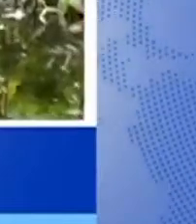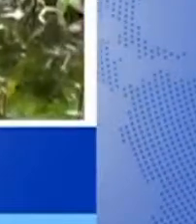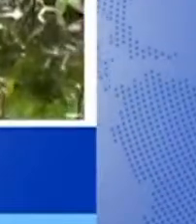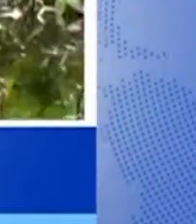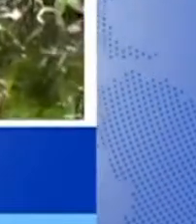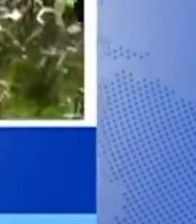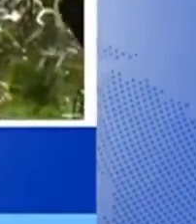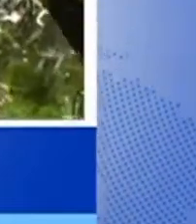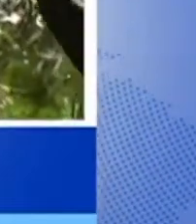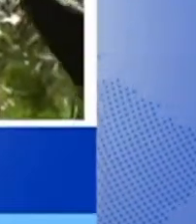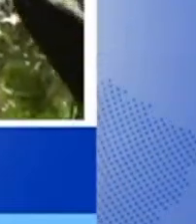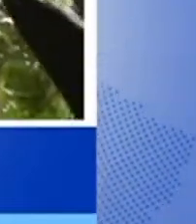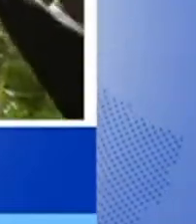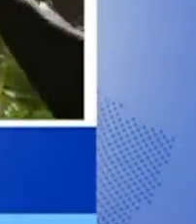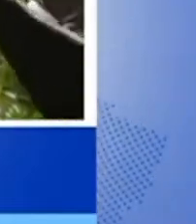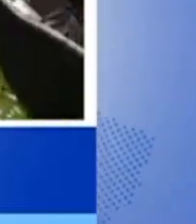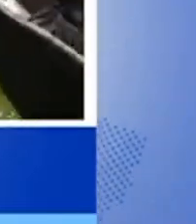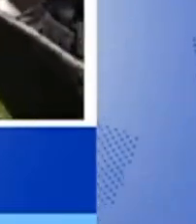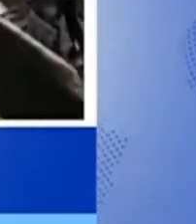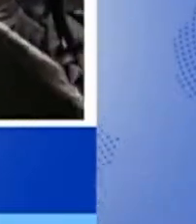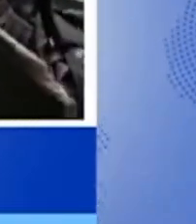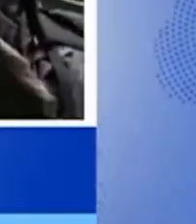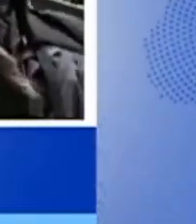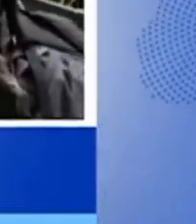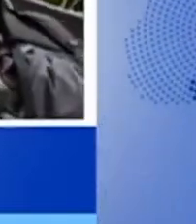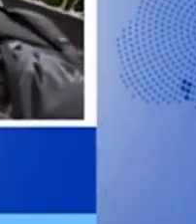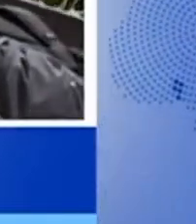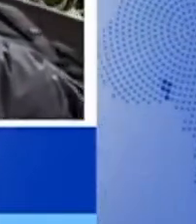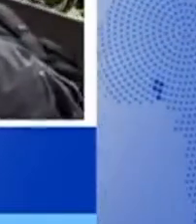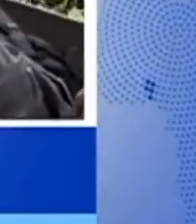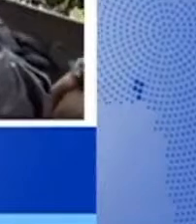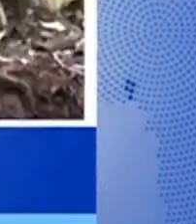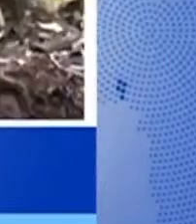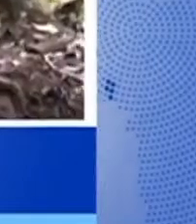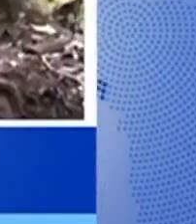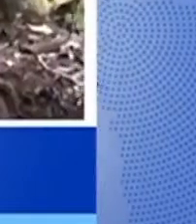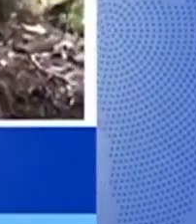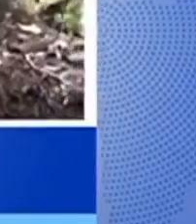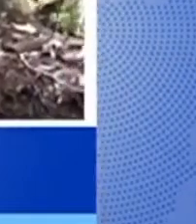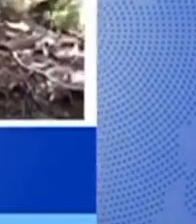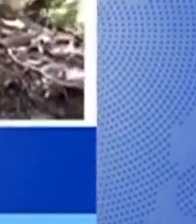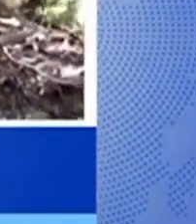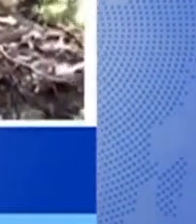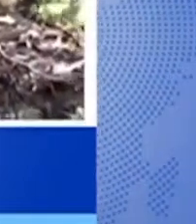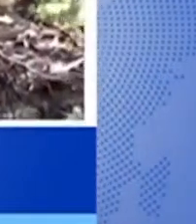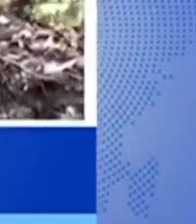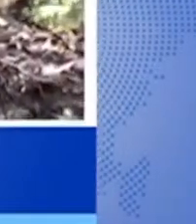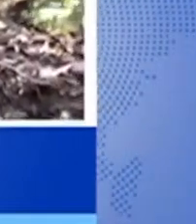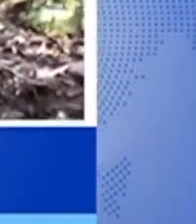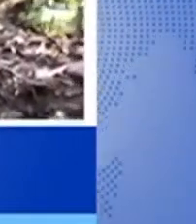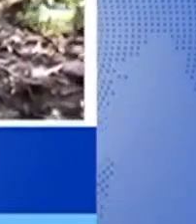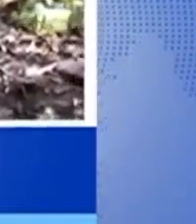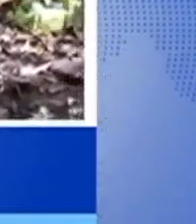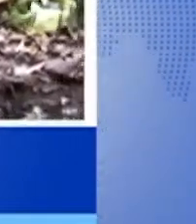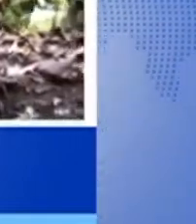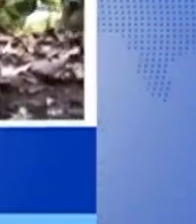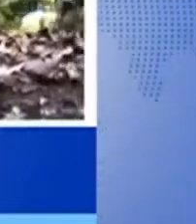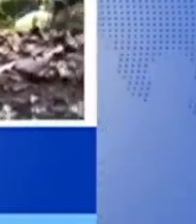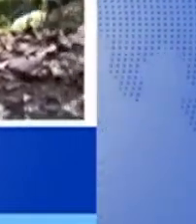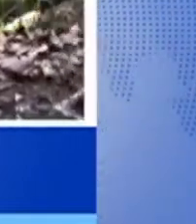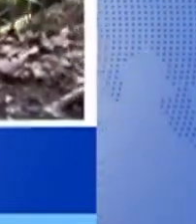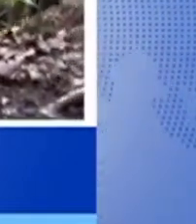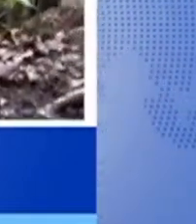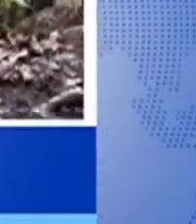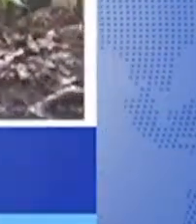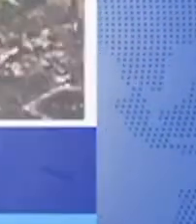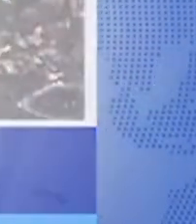zones humides forment un important facteur de développement. L'Agence béninoise pour l'environnement ABE attire l'attention sur la protection de ces